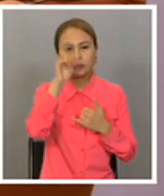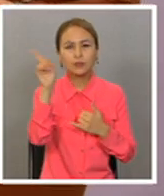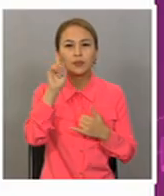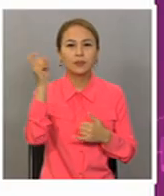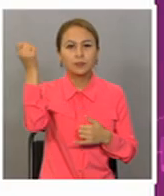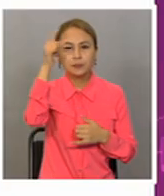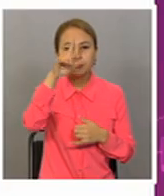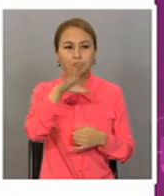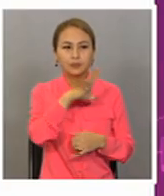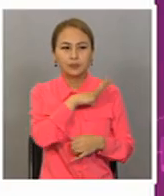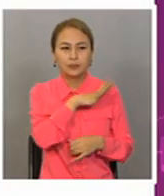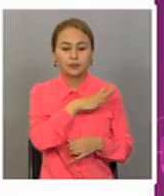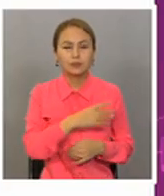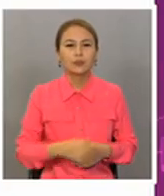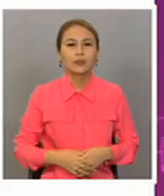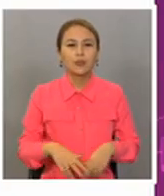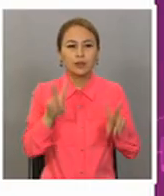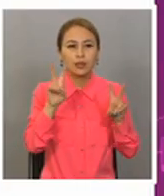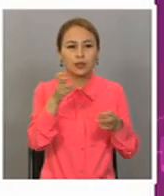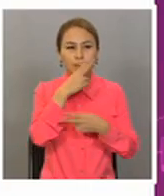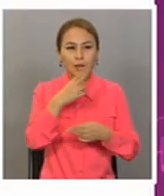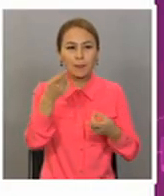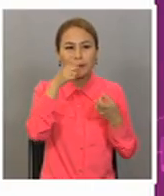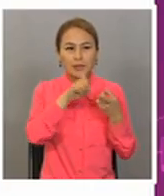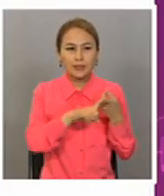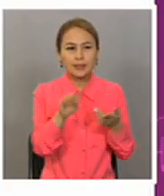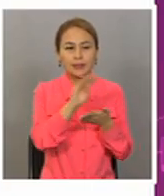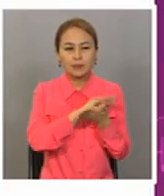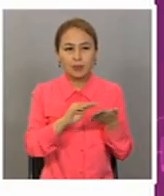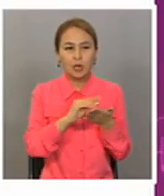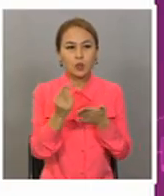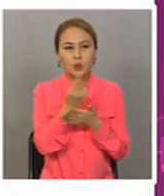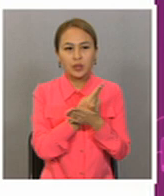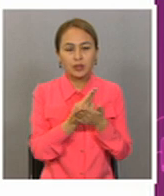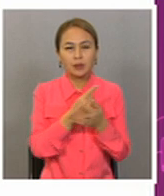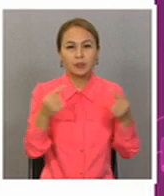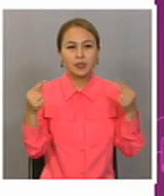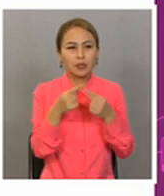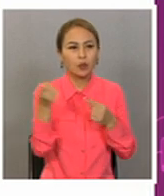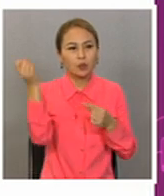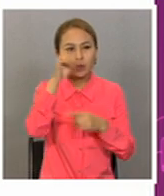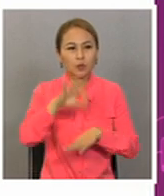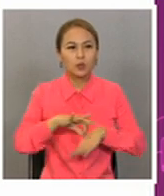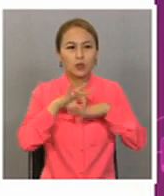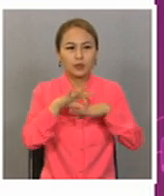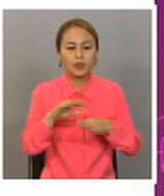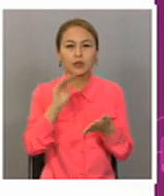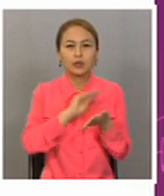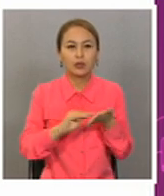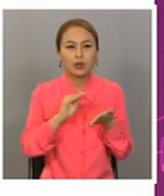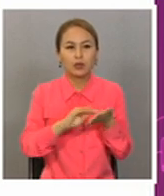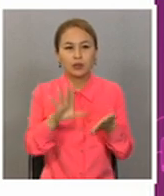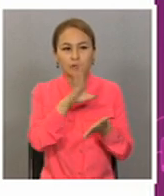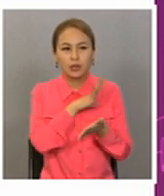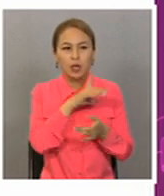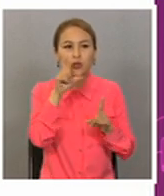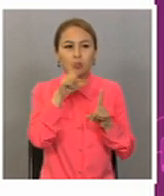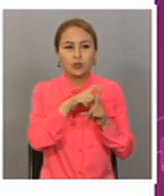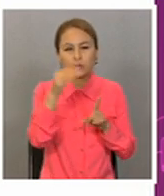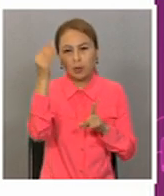білдіңдер? Тақырыпқа байланысты сызба, сурет, белгі қолданып, сөйлемдер